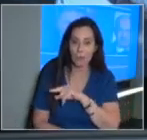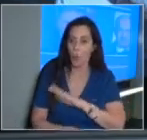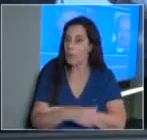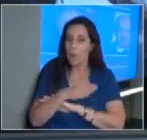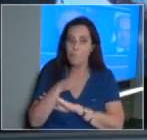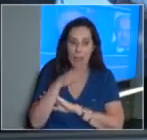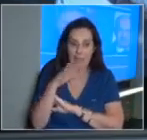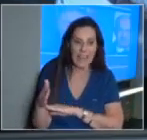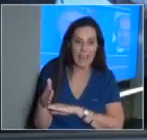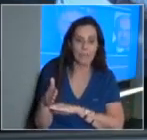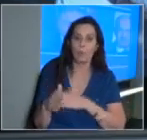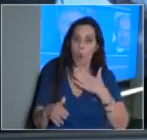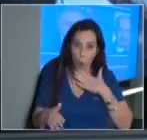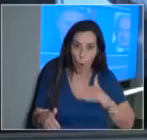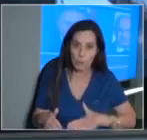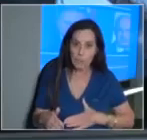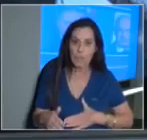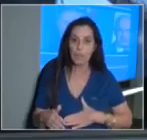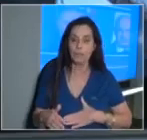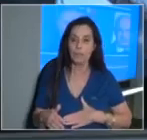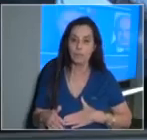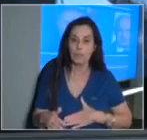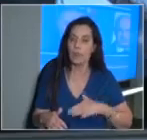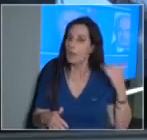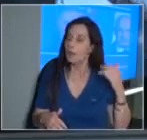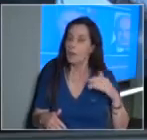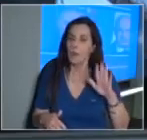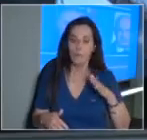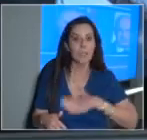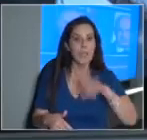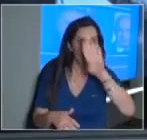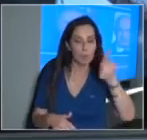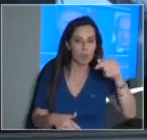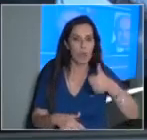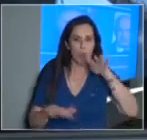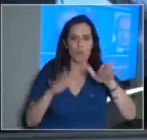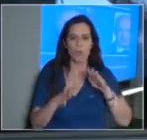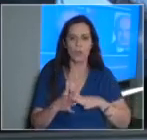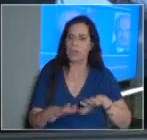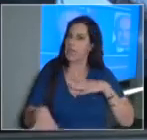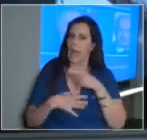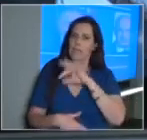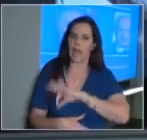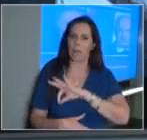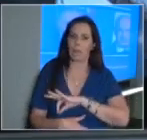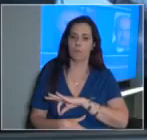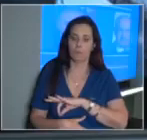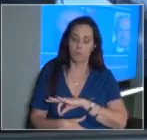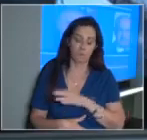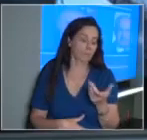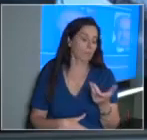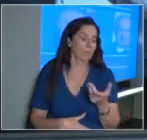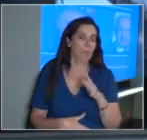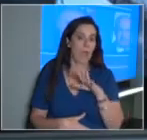ימני, הוא ברובו המוחלט, רוצה, רצה, וירצה כנראה את נתניהו כראש הממשלה הבא, יכעס עליו מאוד ויעניש אותו